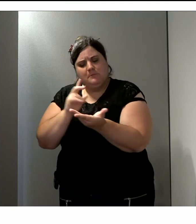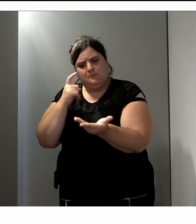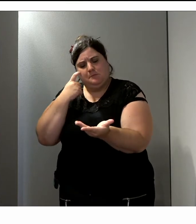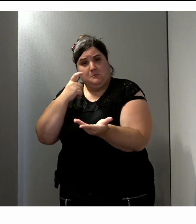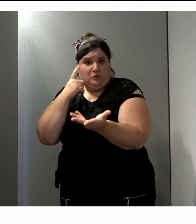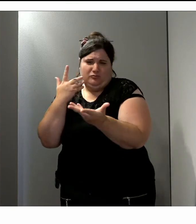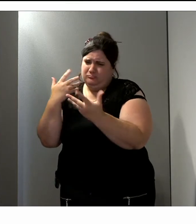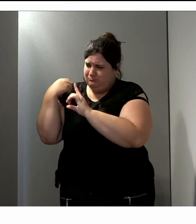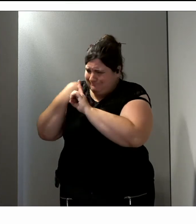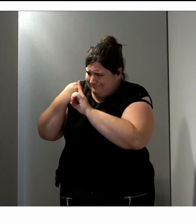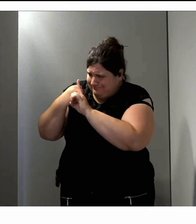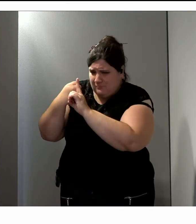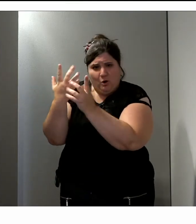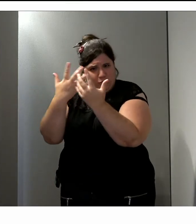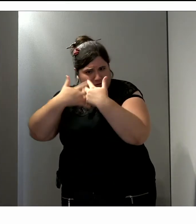construit